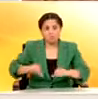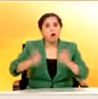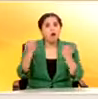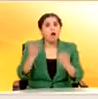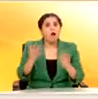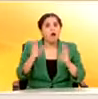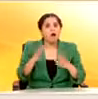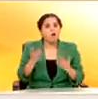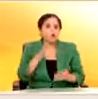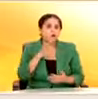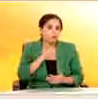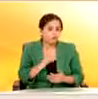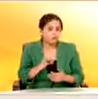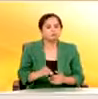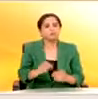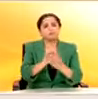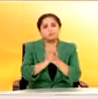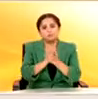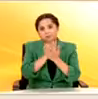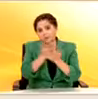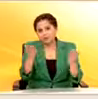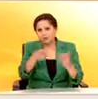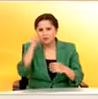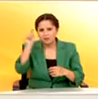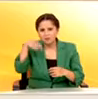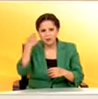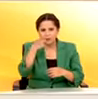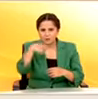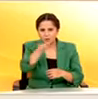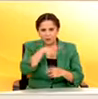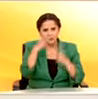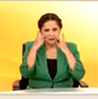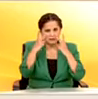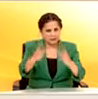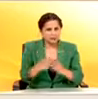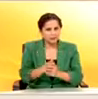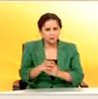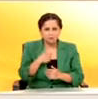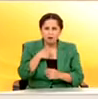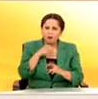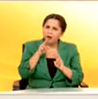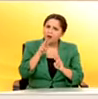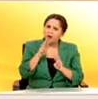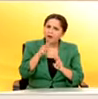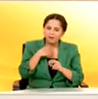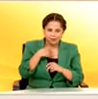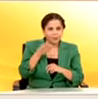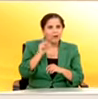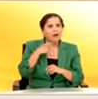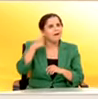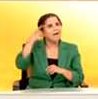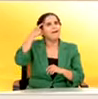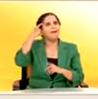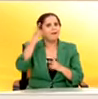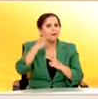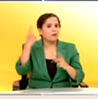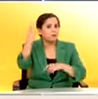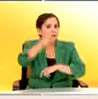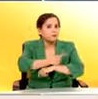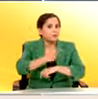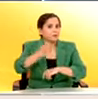रहा। साथियों, ये वीडियो देखते हुए मेरे मन में एक और दृश्य उभर आया। वो